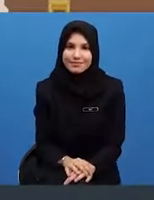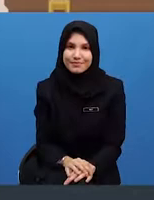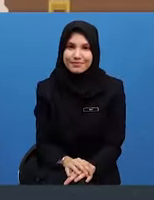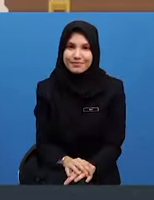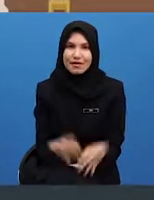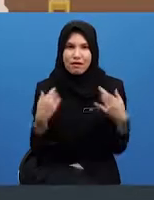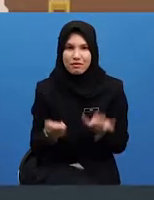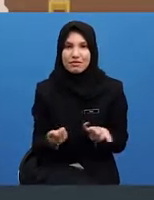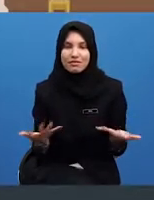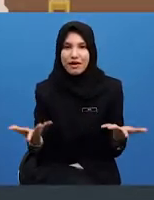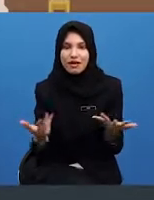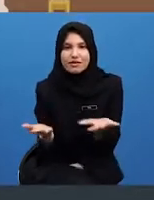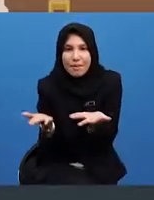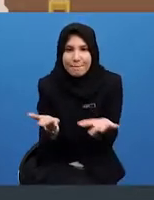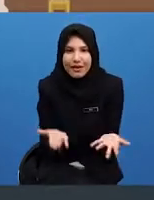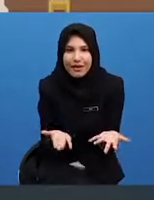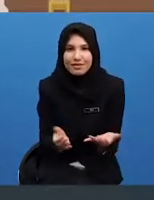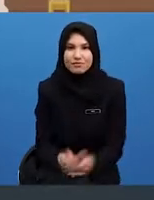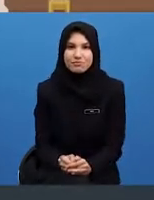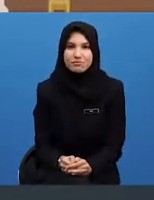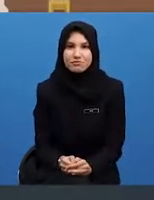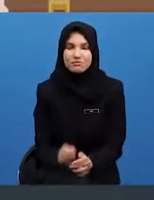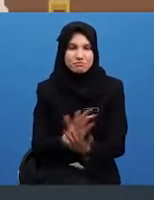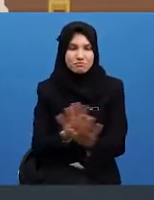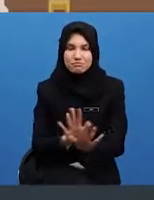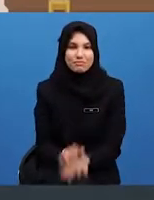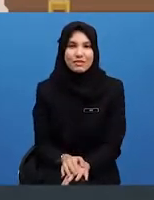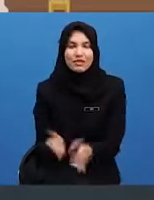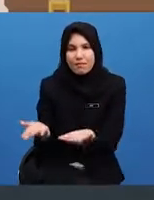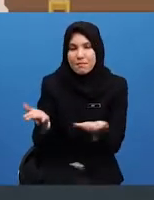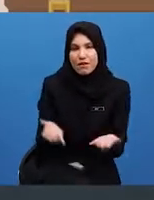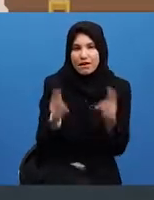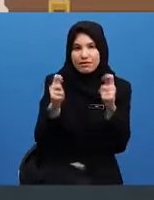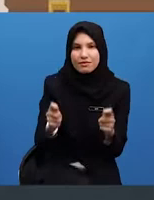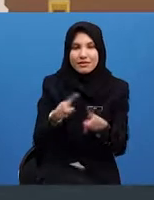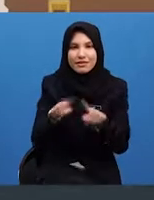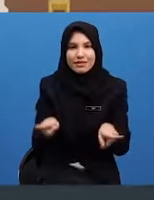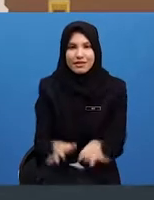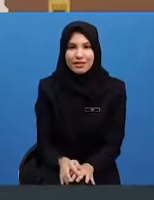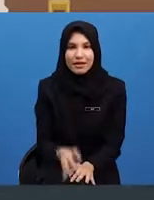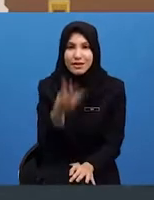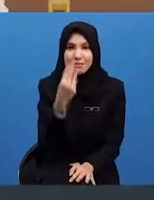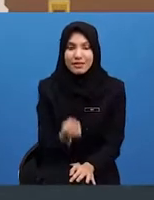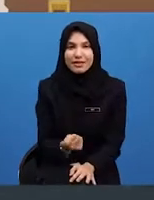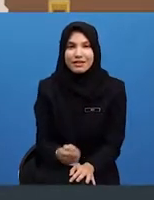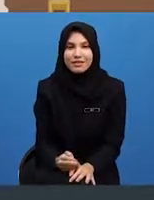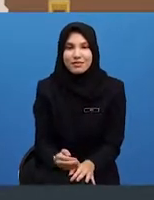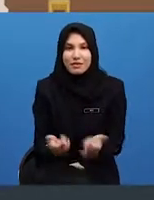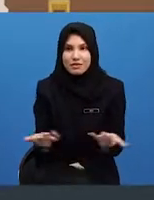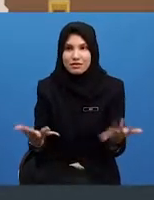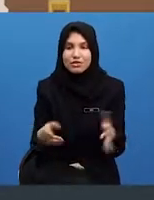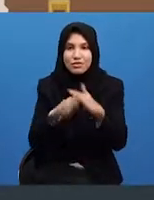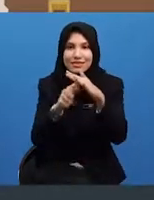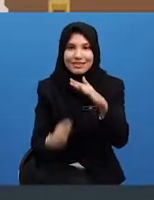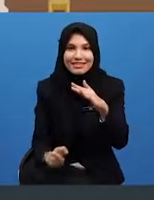jala ikan itu berat? Jala itu tidak seberat tong itu. Tetapi, mengapakah jala tersebut